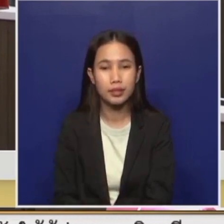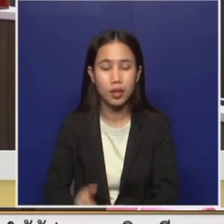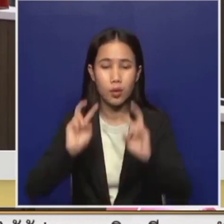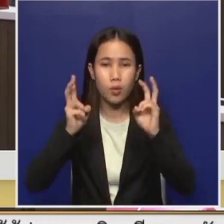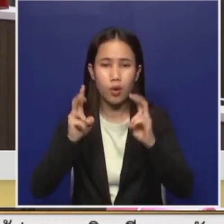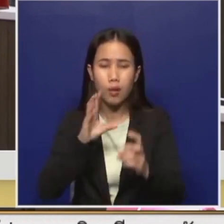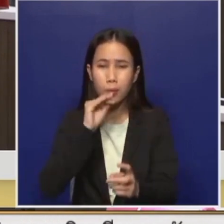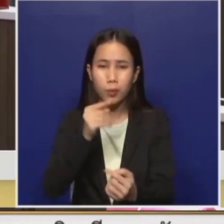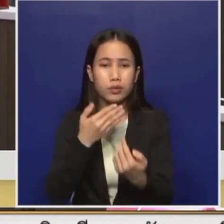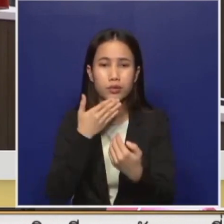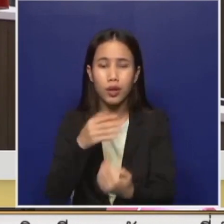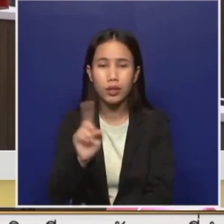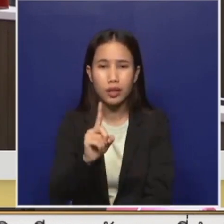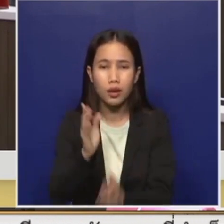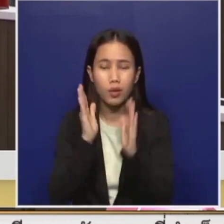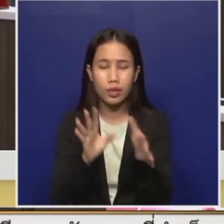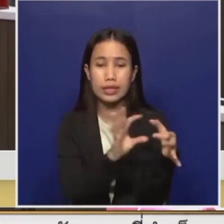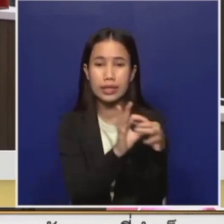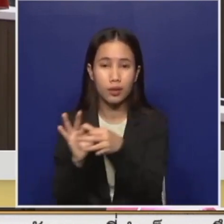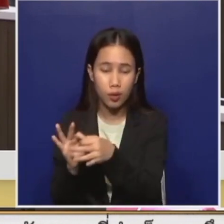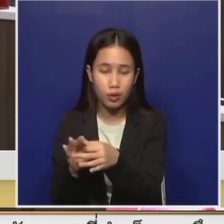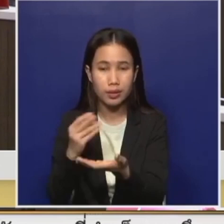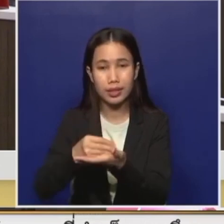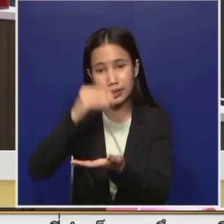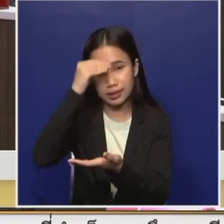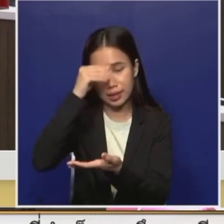ให้ คนที่เกี่บข้องในวงการนะครับ